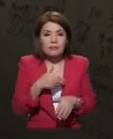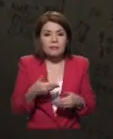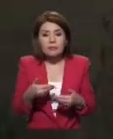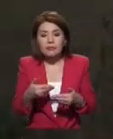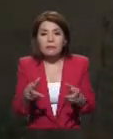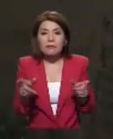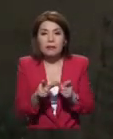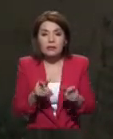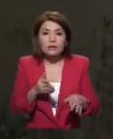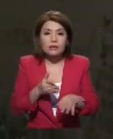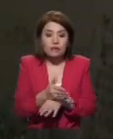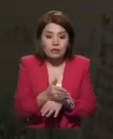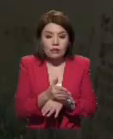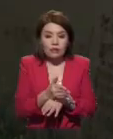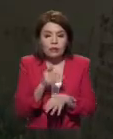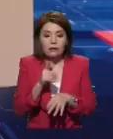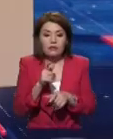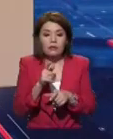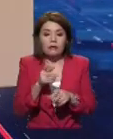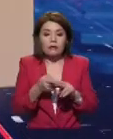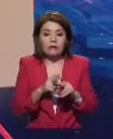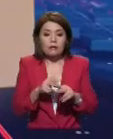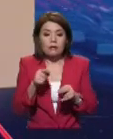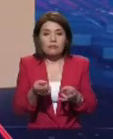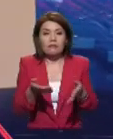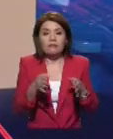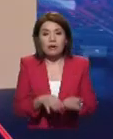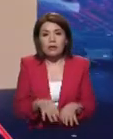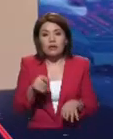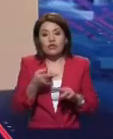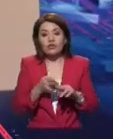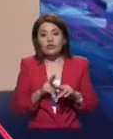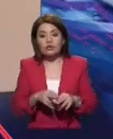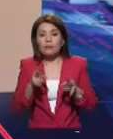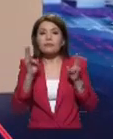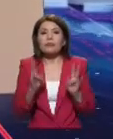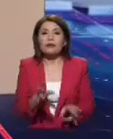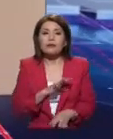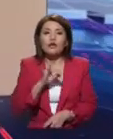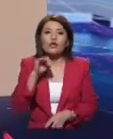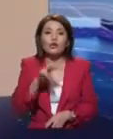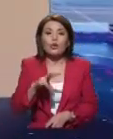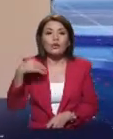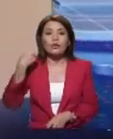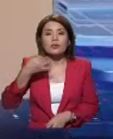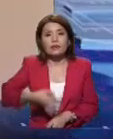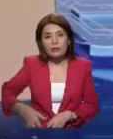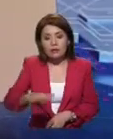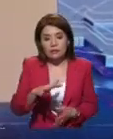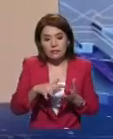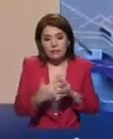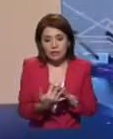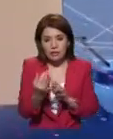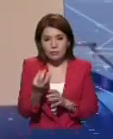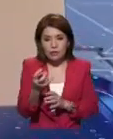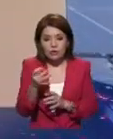зашли. Потом слышала это человеческие головы. Леденящая душу трагедия произошла в июне в Туркестанской области. В селе Жибекжолы нашли